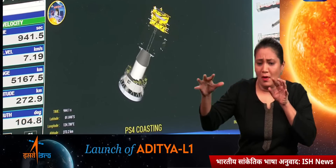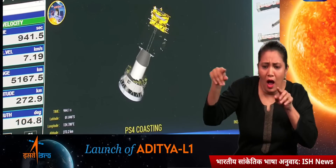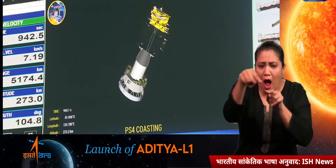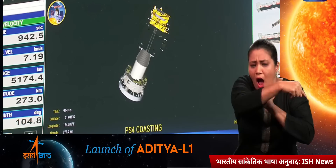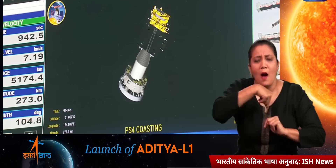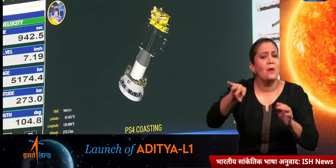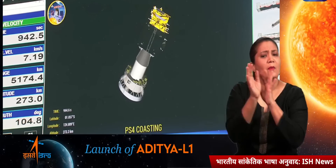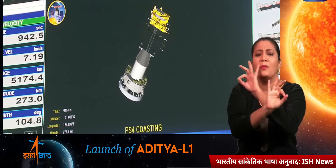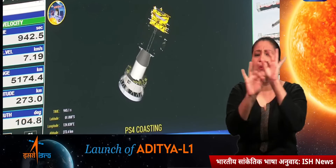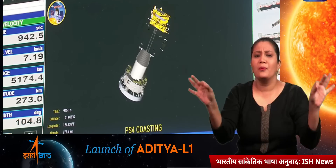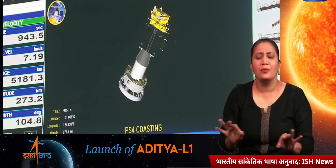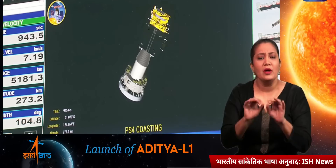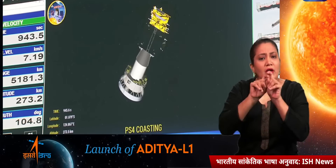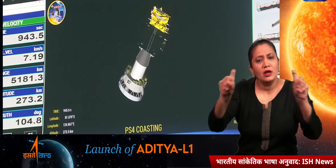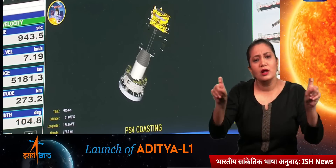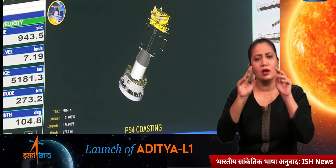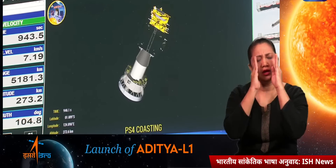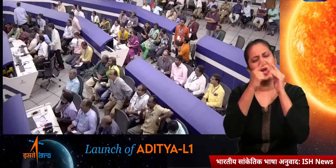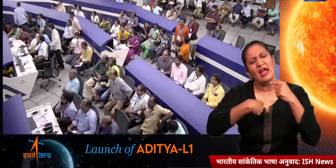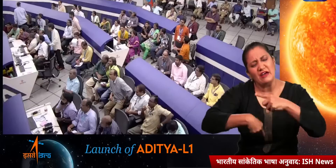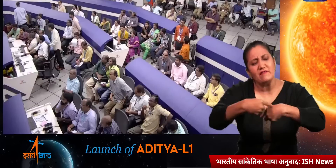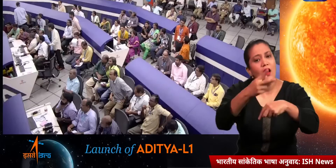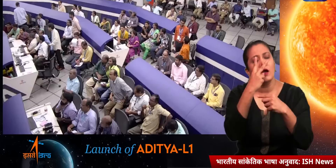देखा जा सकेगा और अध्ययन किया जा सकेगा।